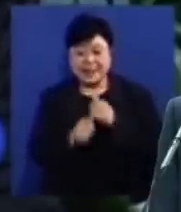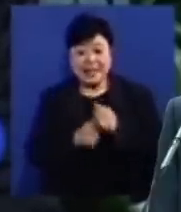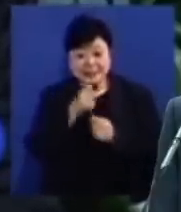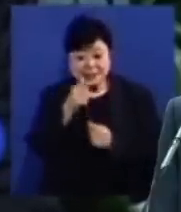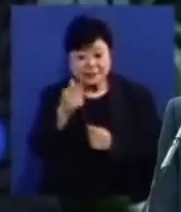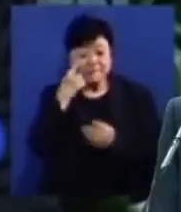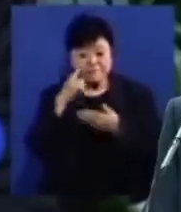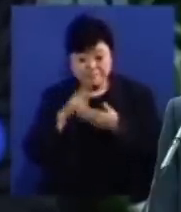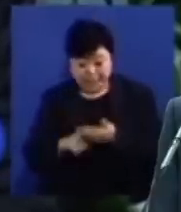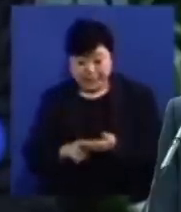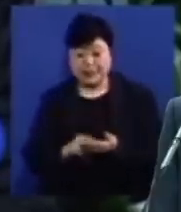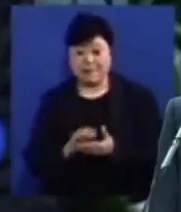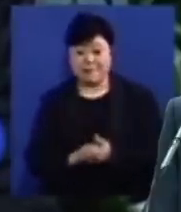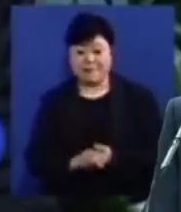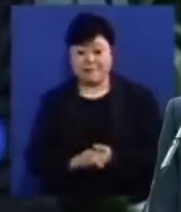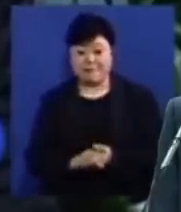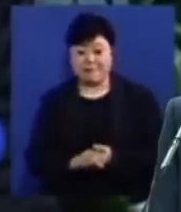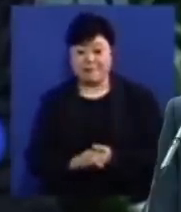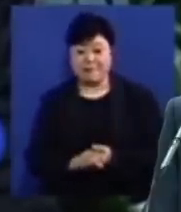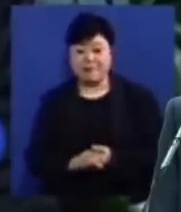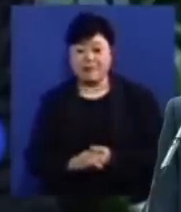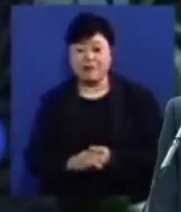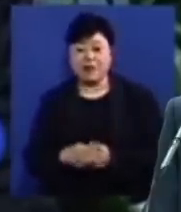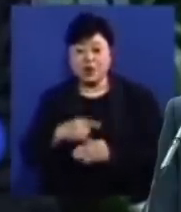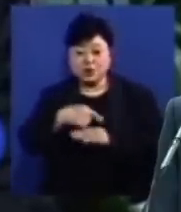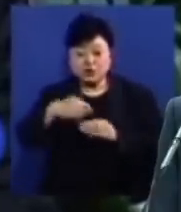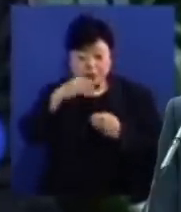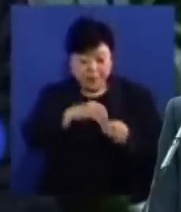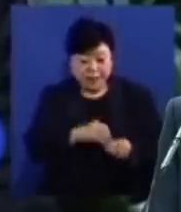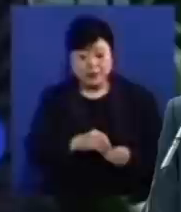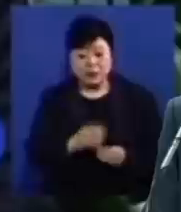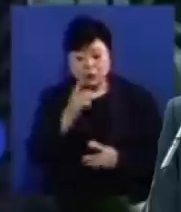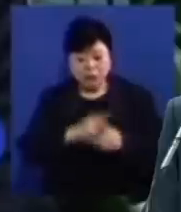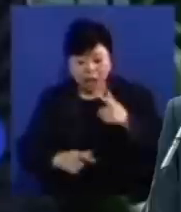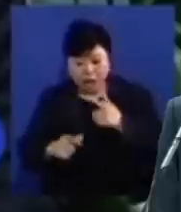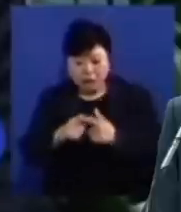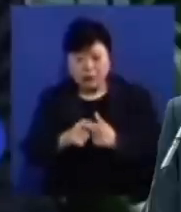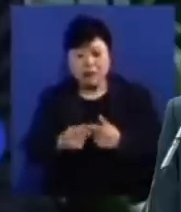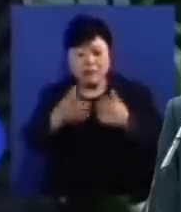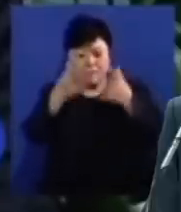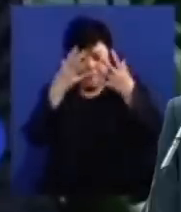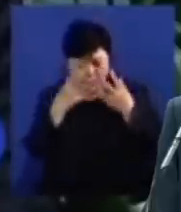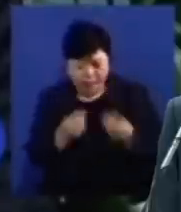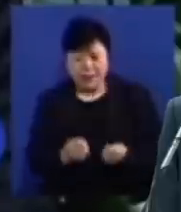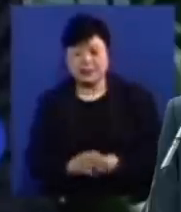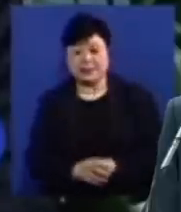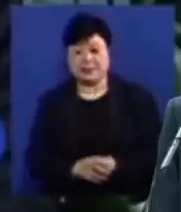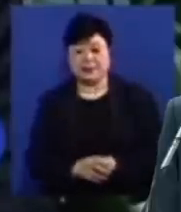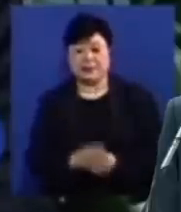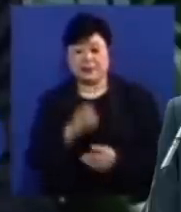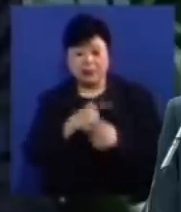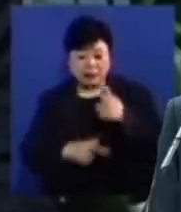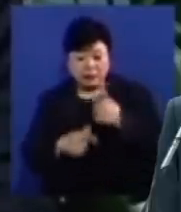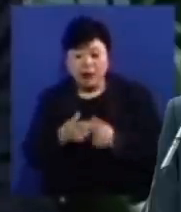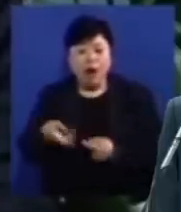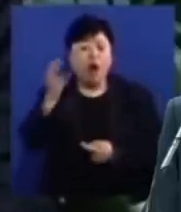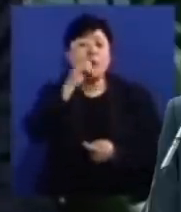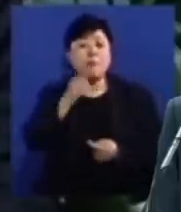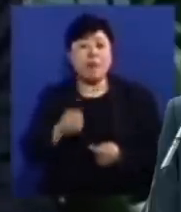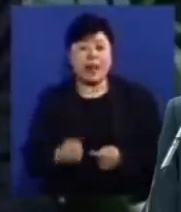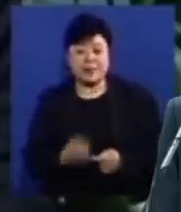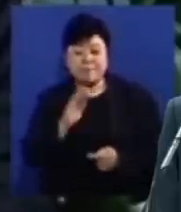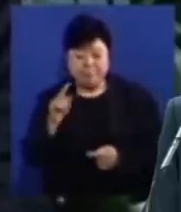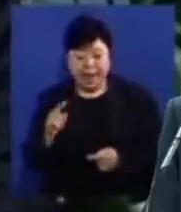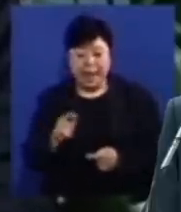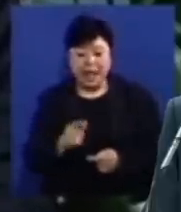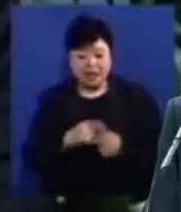하나님을 발견하는 것이 유전자를 발견한 것보다 수천, 수만, 수억만 배 더